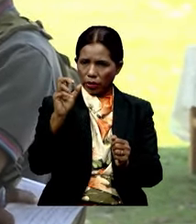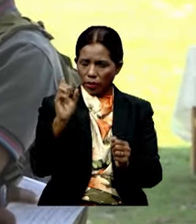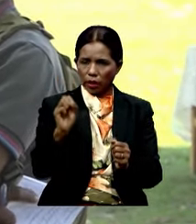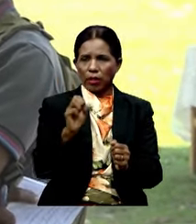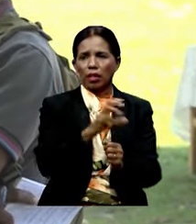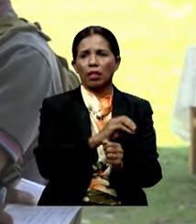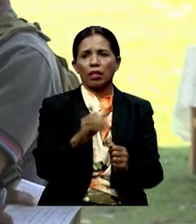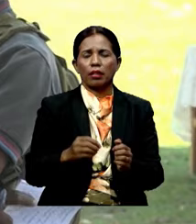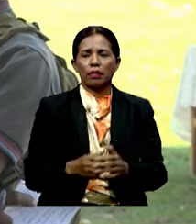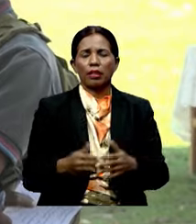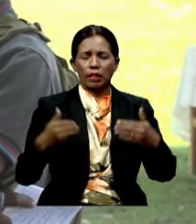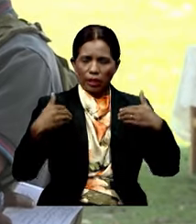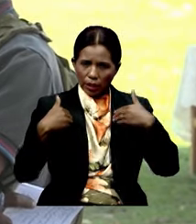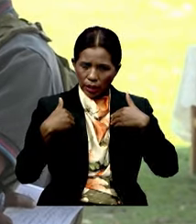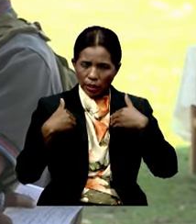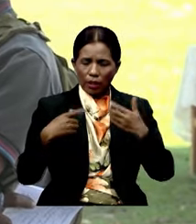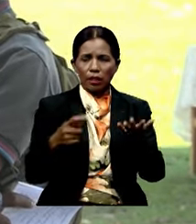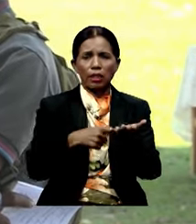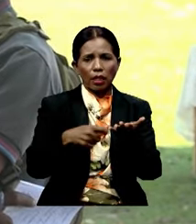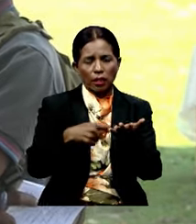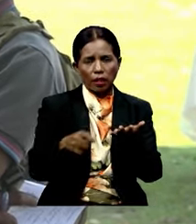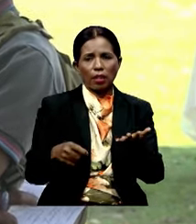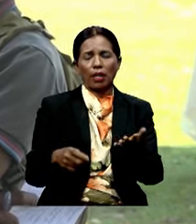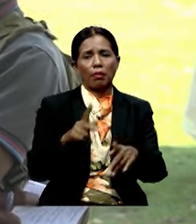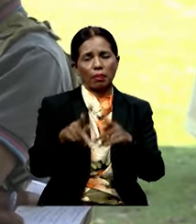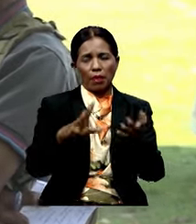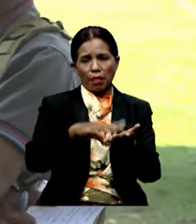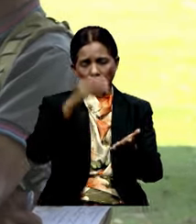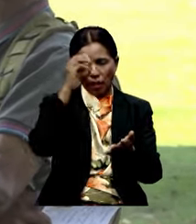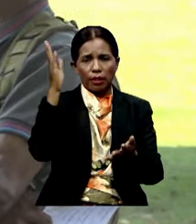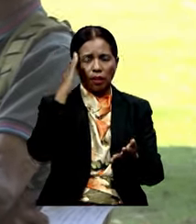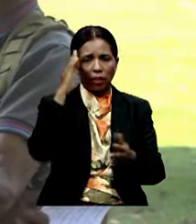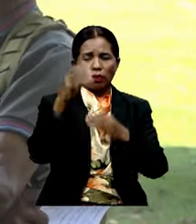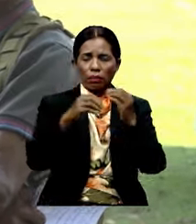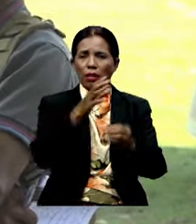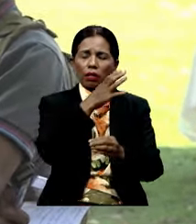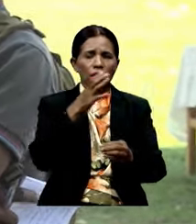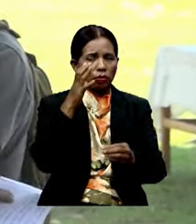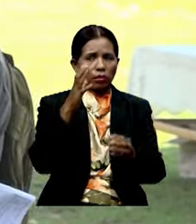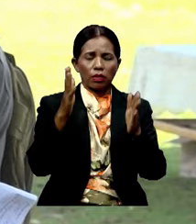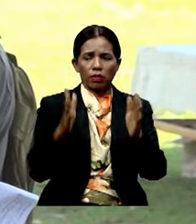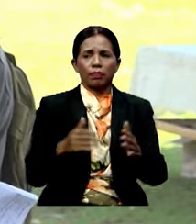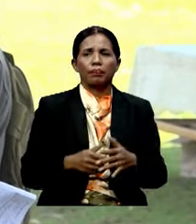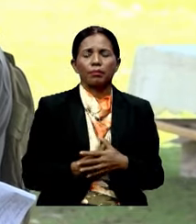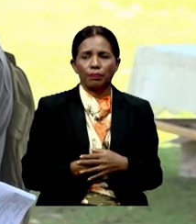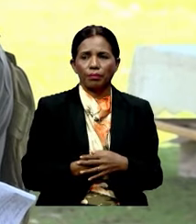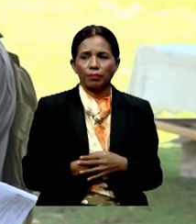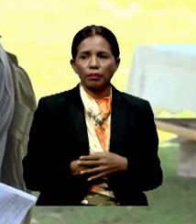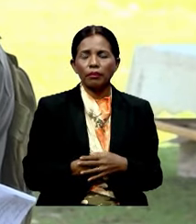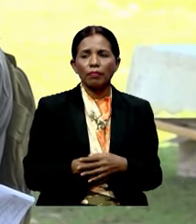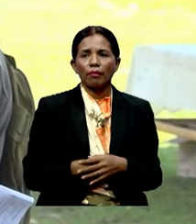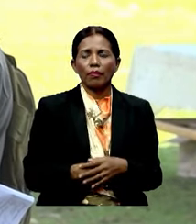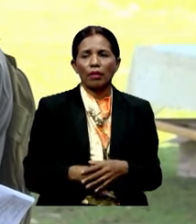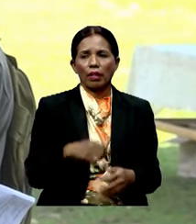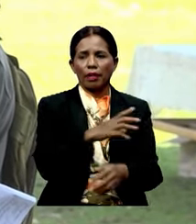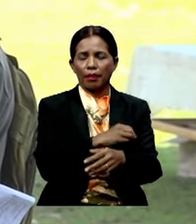pertanian. Kadang ada teknik secara teknis tapi tidak mencintai profesi air itu berbahaya. Orientasinya sudah